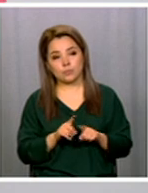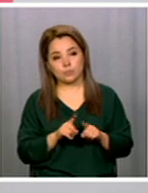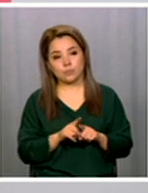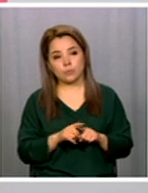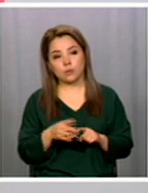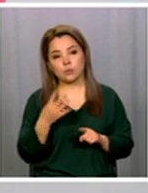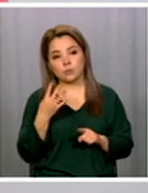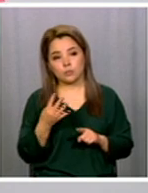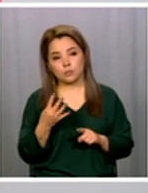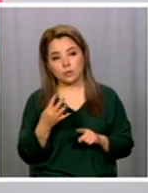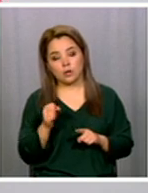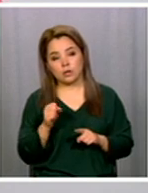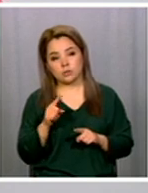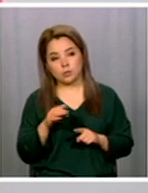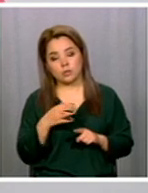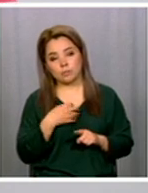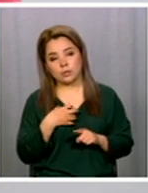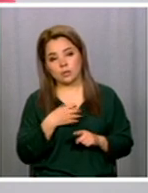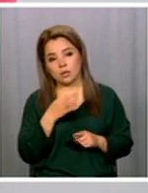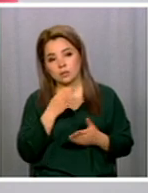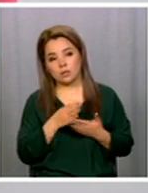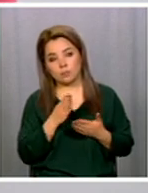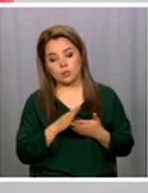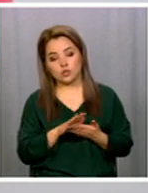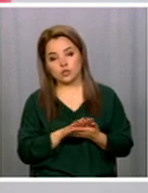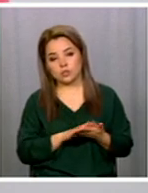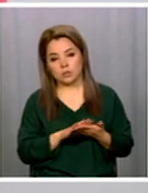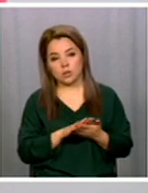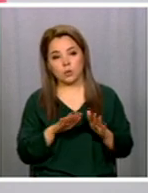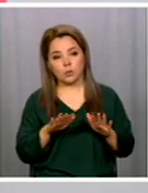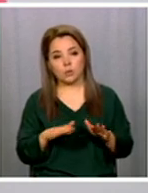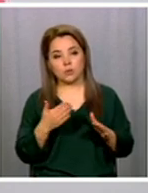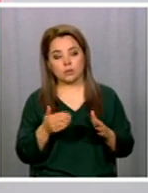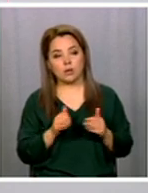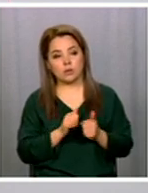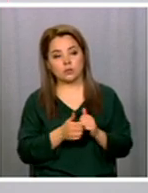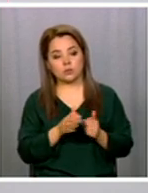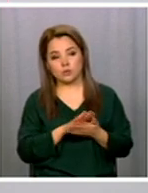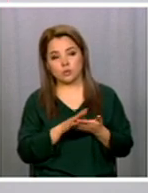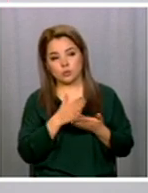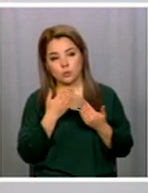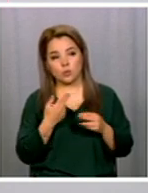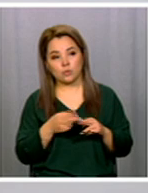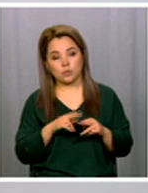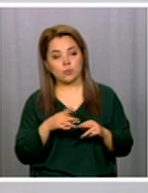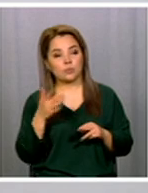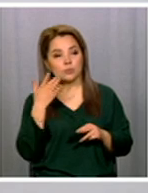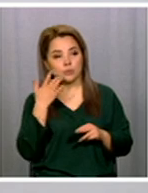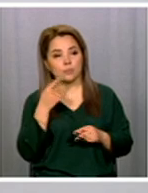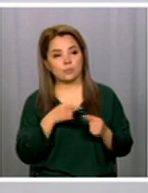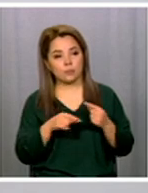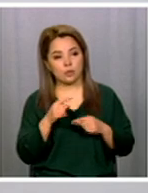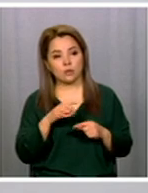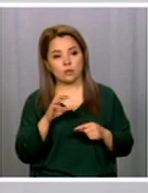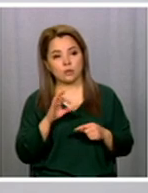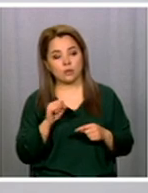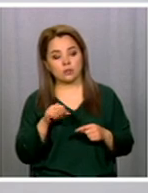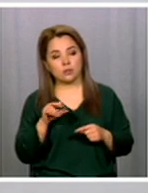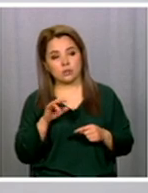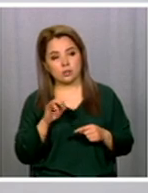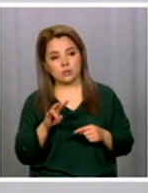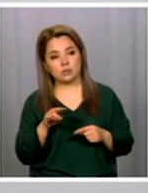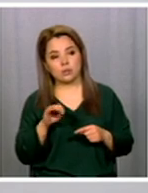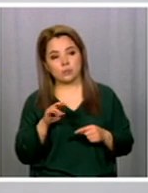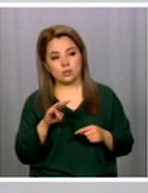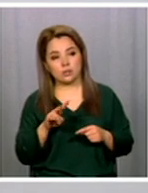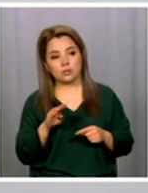төрт азотты негіздердің еш уақытта орындары ауыспайды. Және үнемі аденин мен тимин,